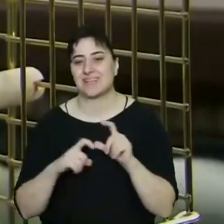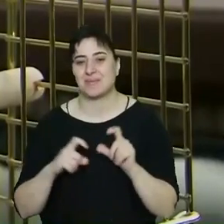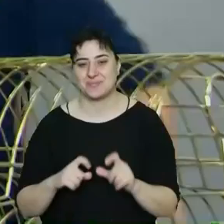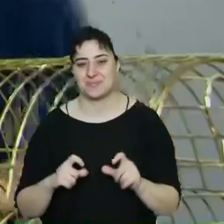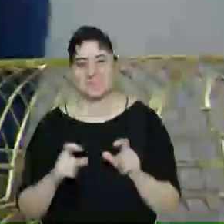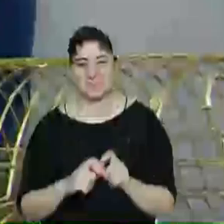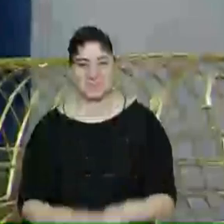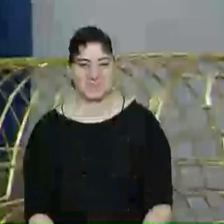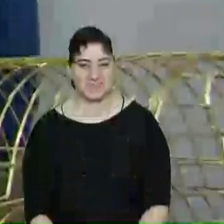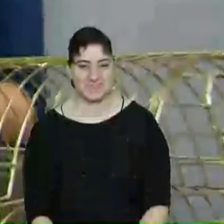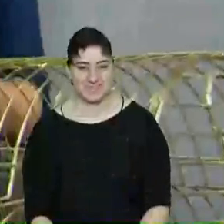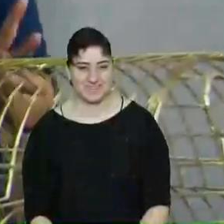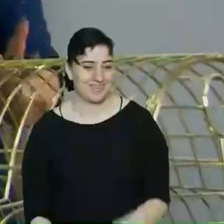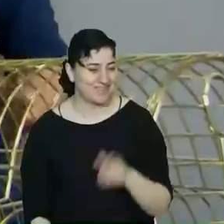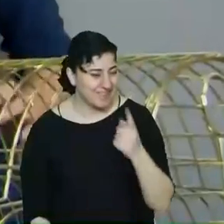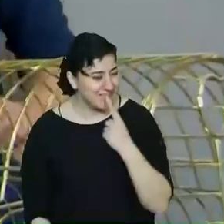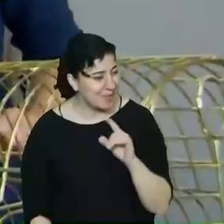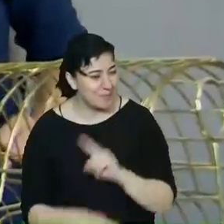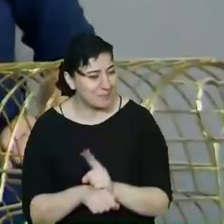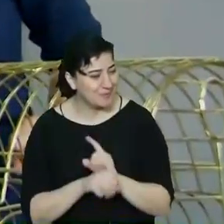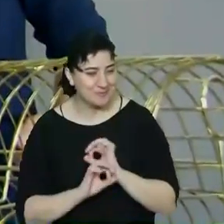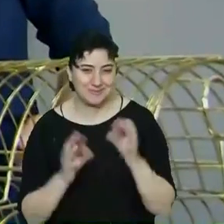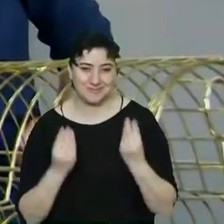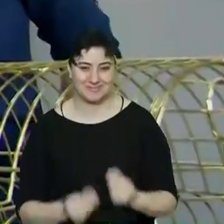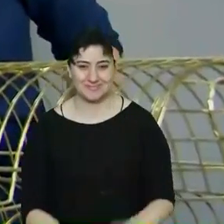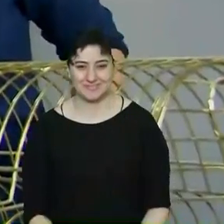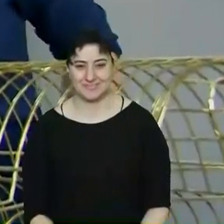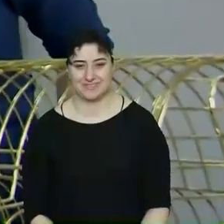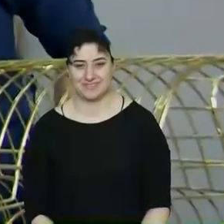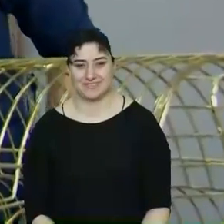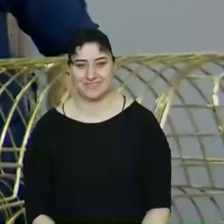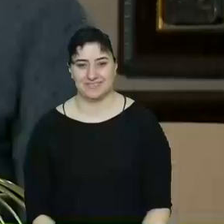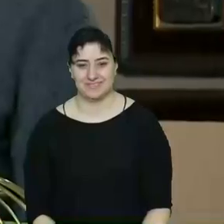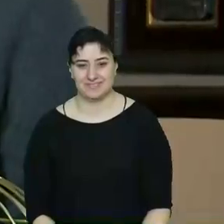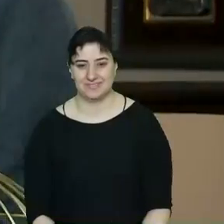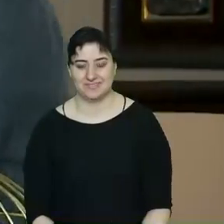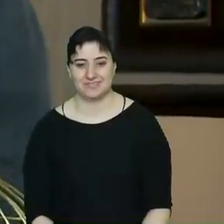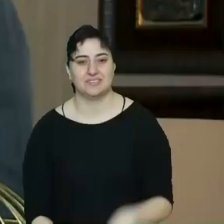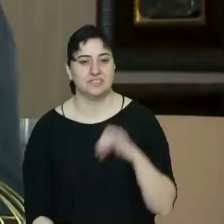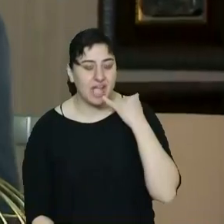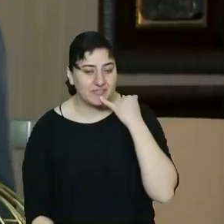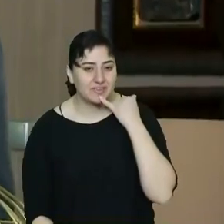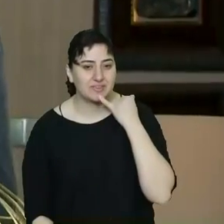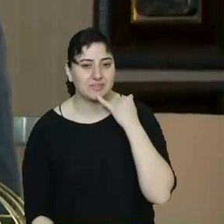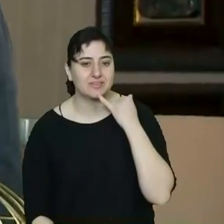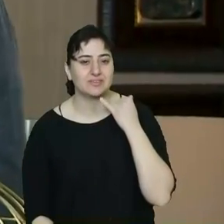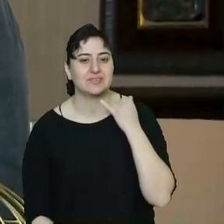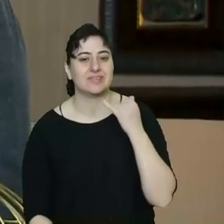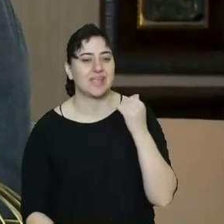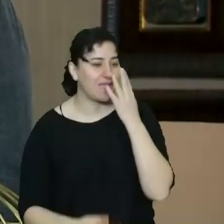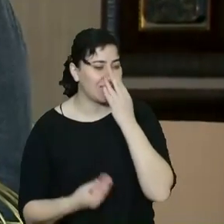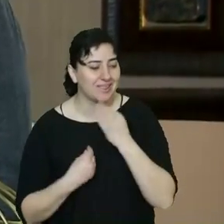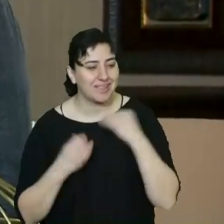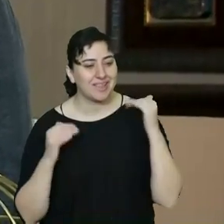Sarpişko! Sarpişko! Ay bunu da söyle her şeyi söylüyor ayol. Cavit!